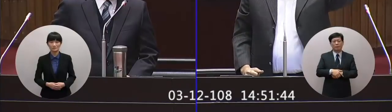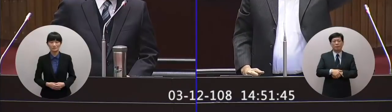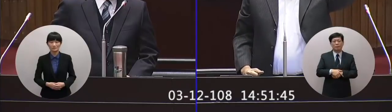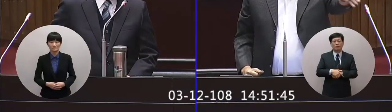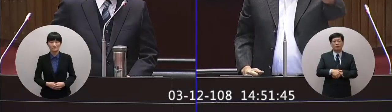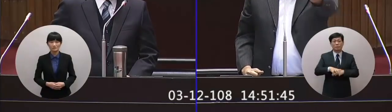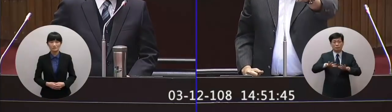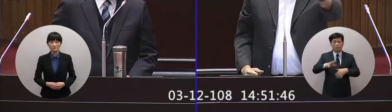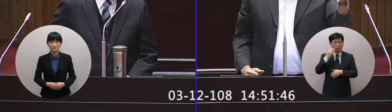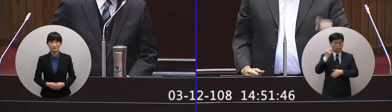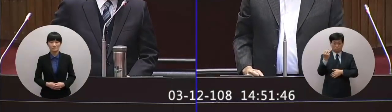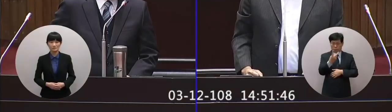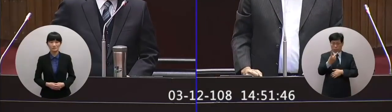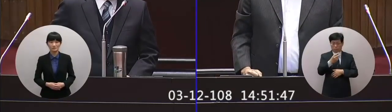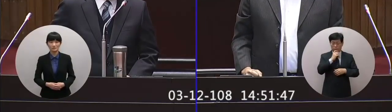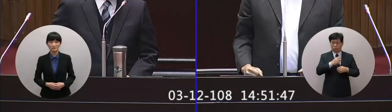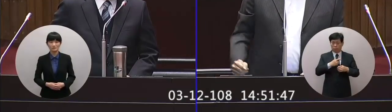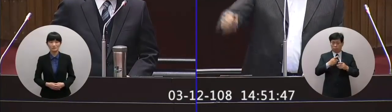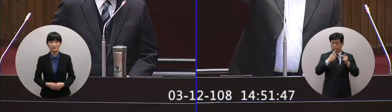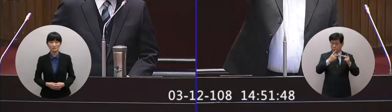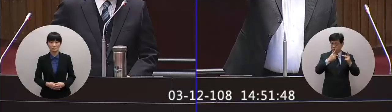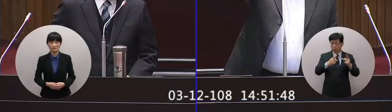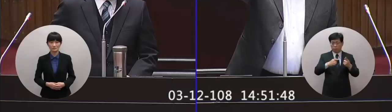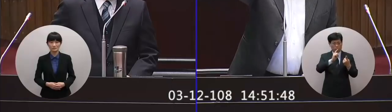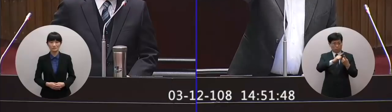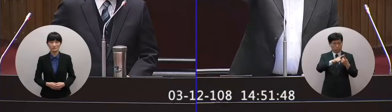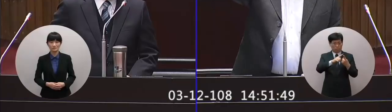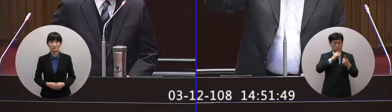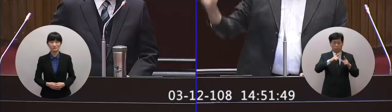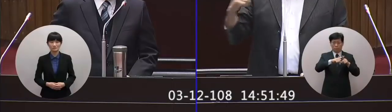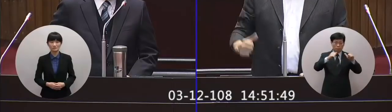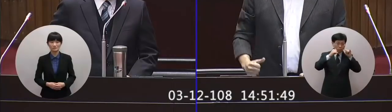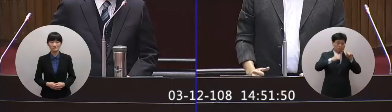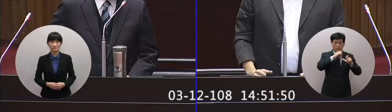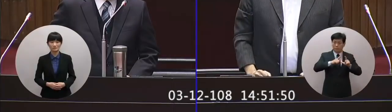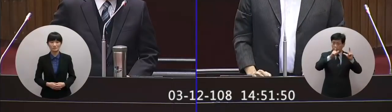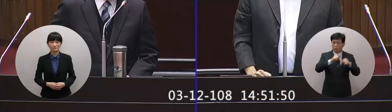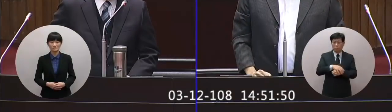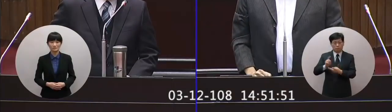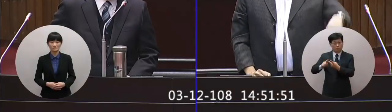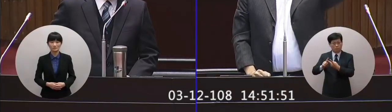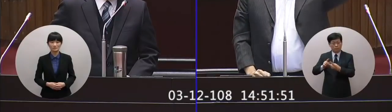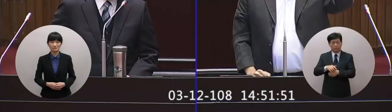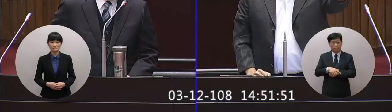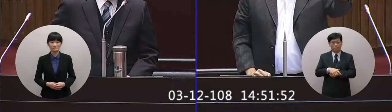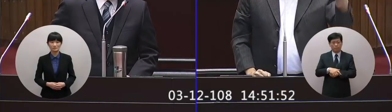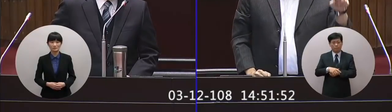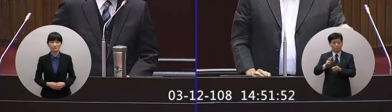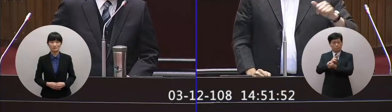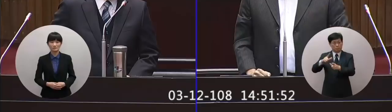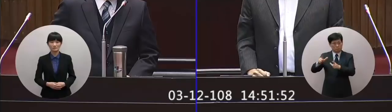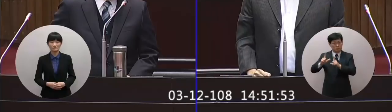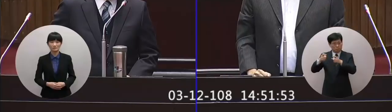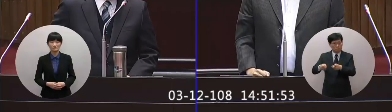我们两条高雄捷运，一条是大寮屏东线，一条是林